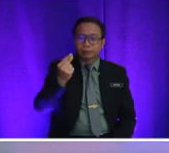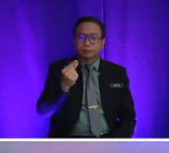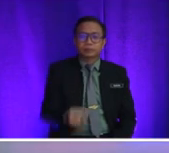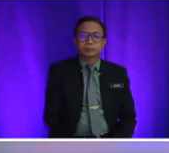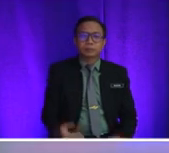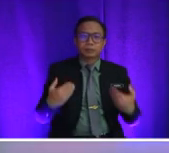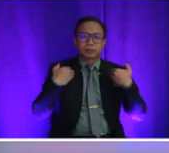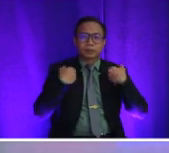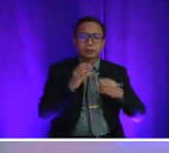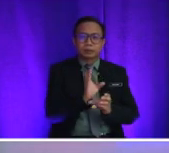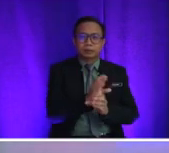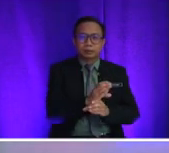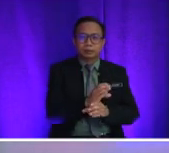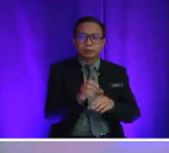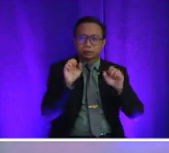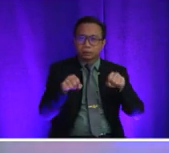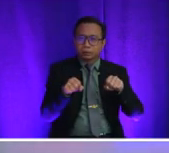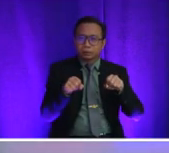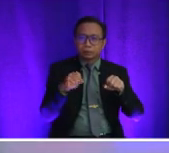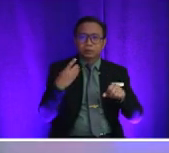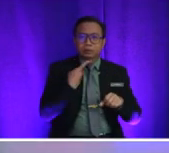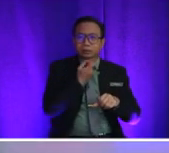ada ciri-cirinya yang